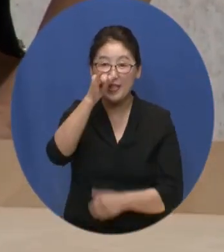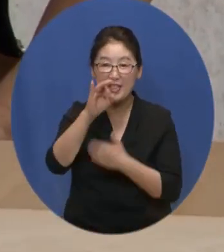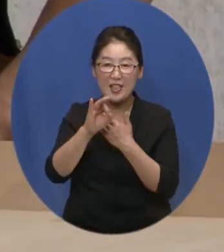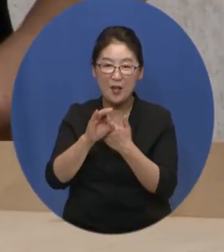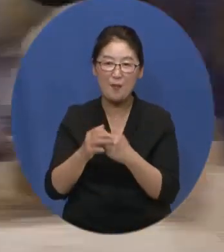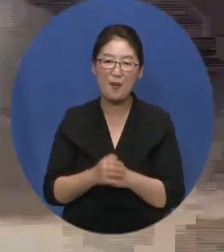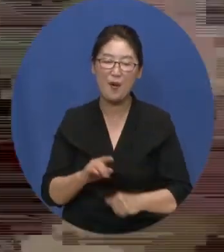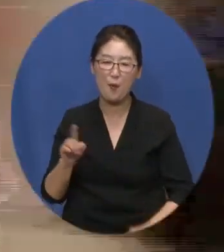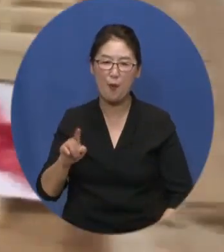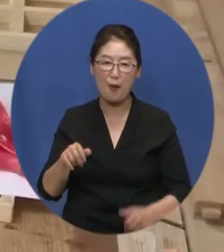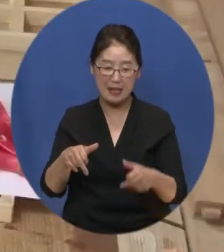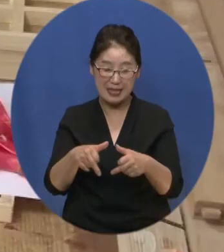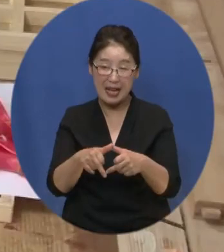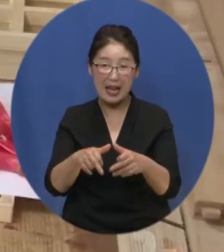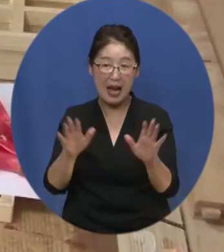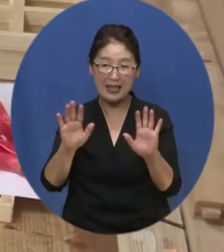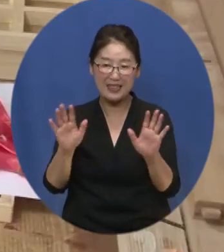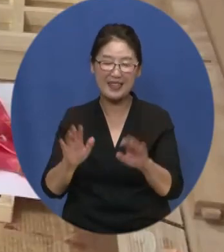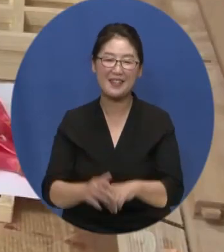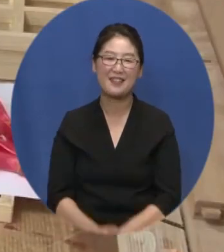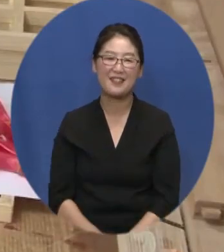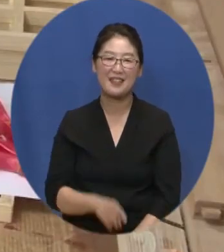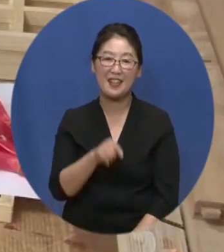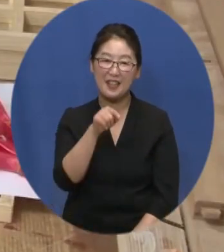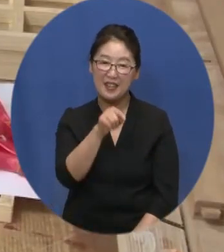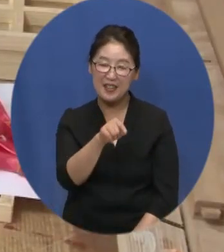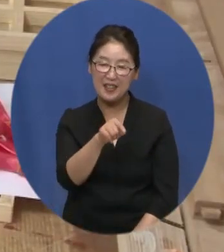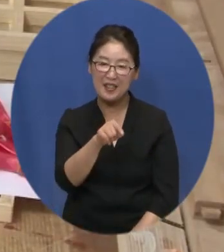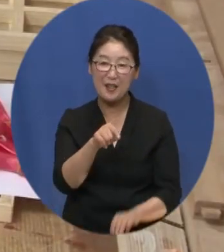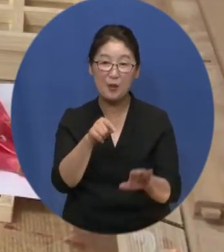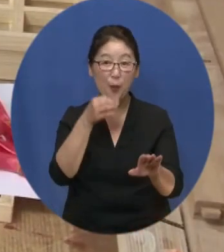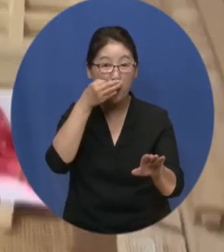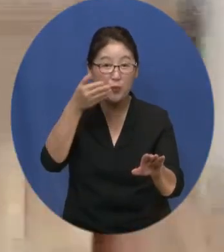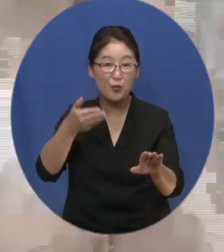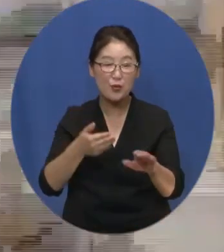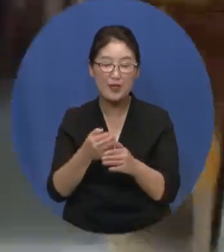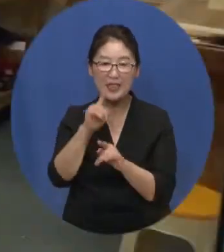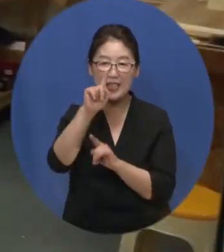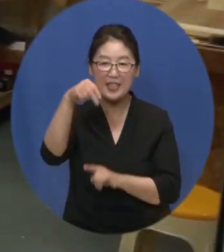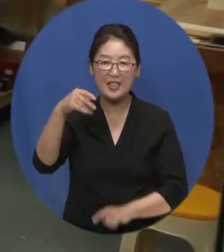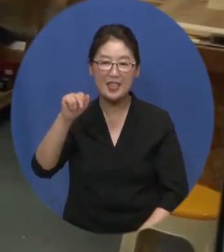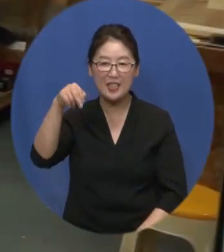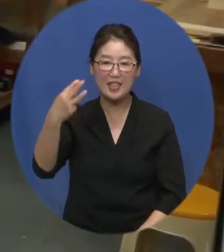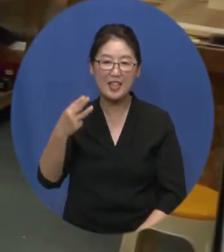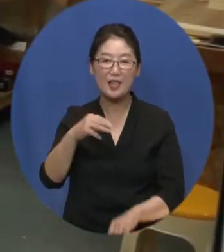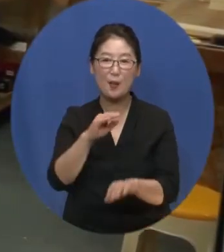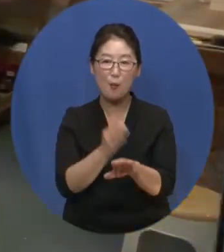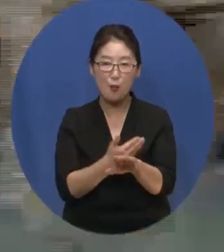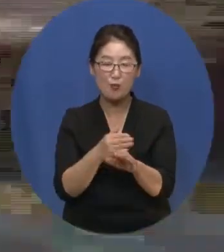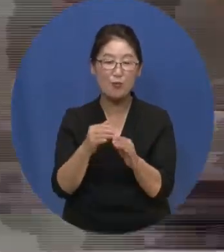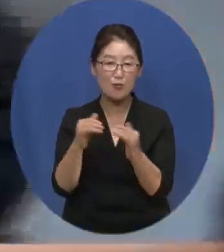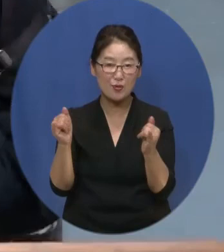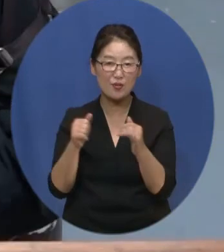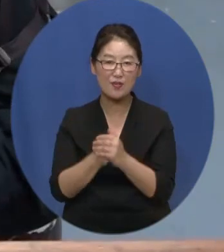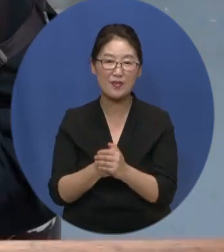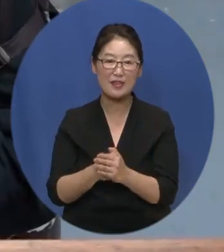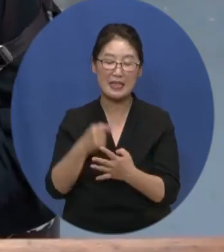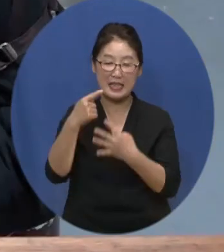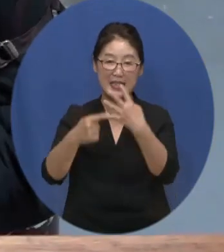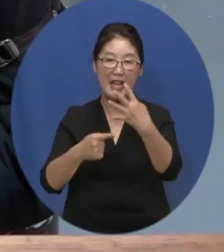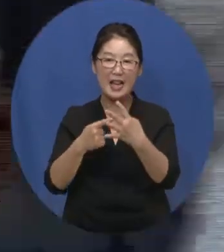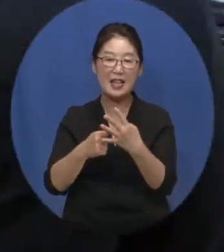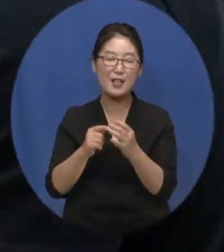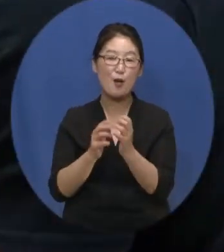어떤 것도 장애가 될 수 없음을 몸소 보여주고 있는 이 생길 목 2 과학 예절이 부른 소나무처럼 언제나